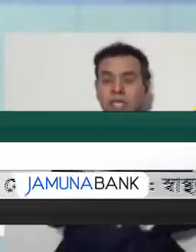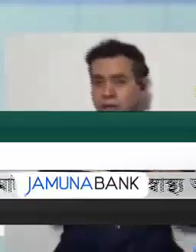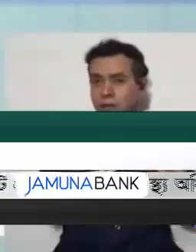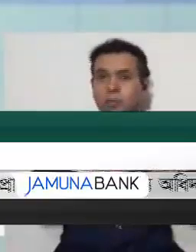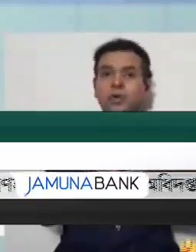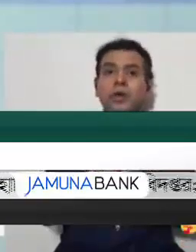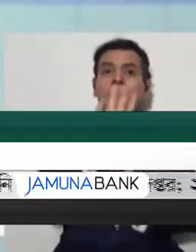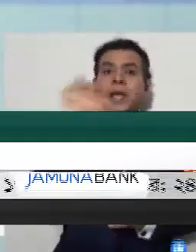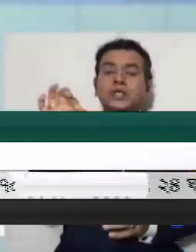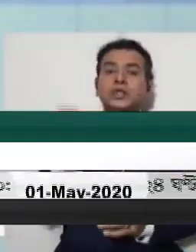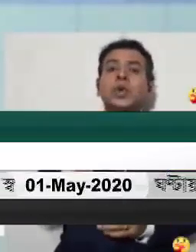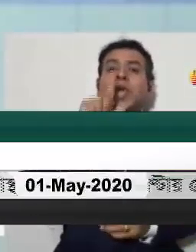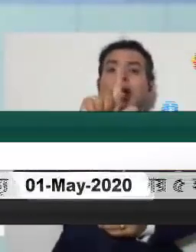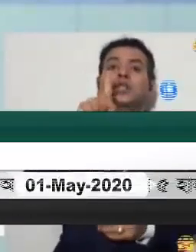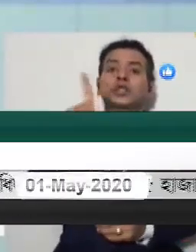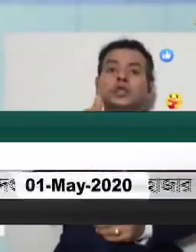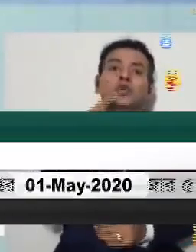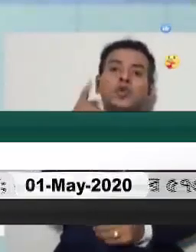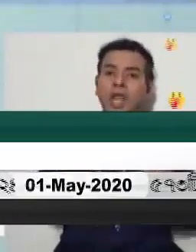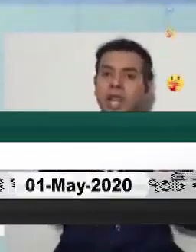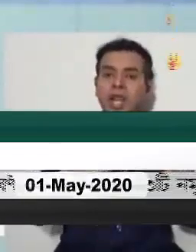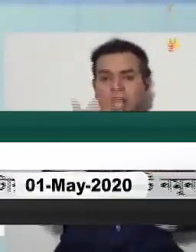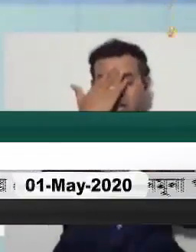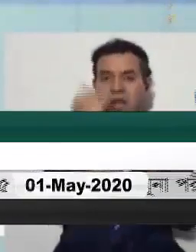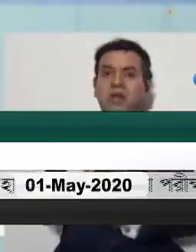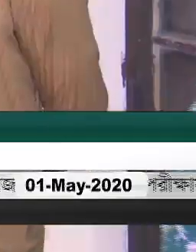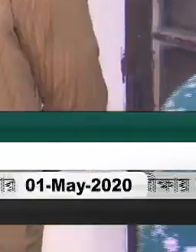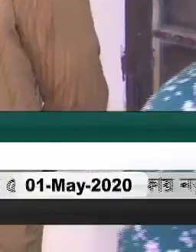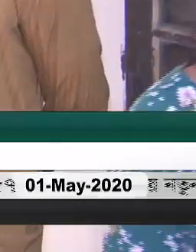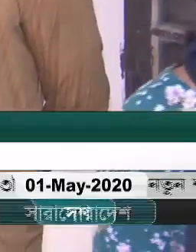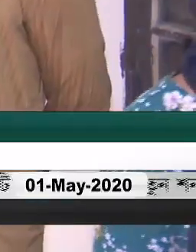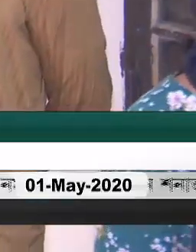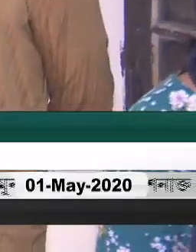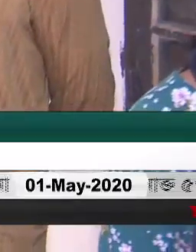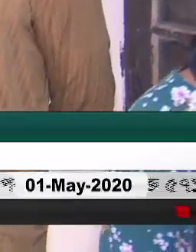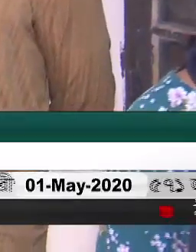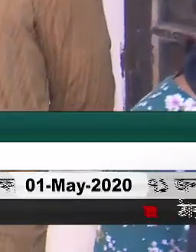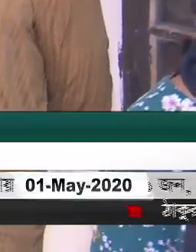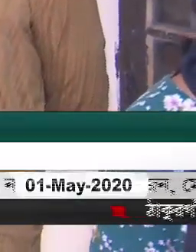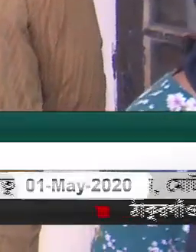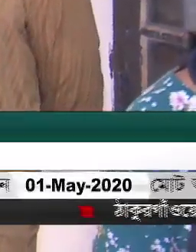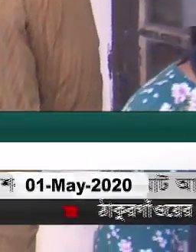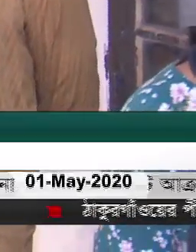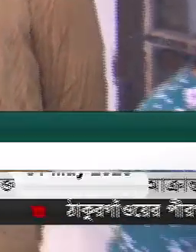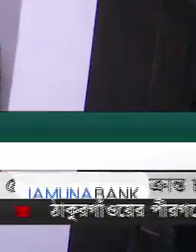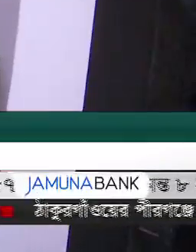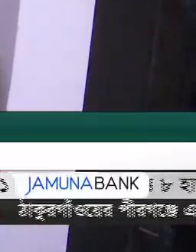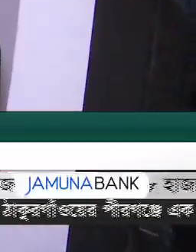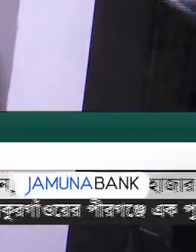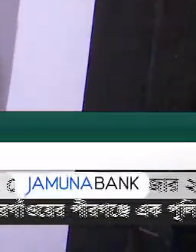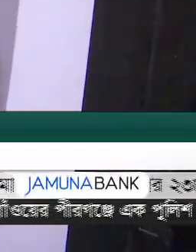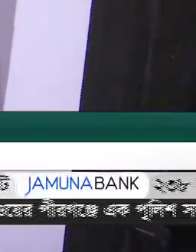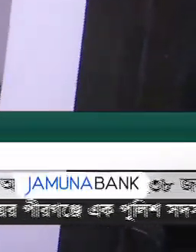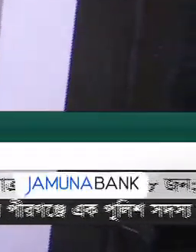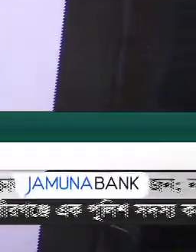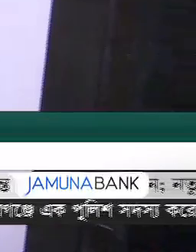পর্যন্ত কোভিড আক্রান্ত ব্যক্তি শনাক্ত হলো 8231 জন নতুন 14 জন সহ সুস্থ হয়েছেন 174